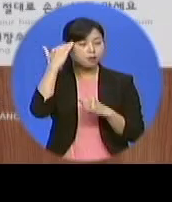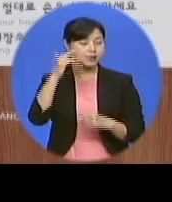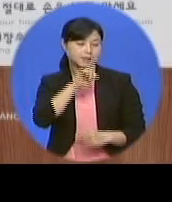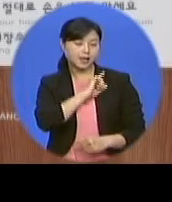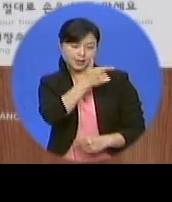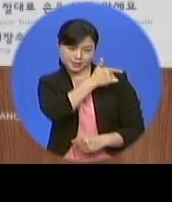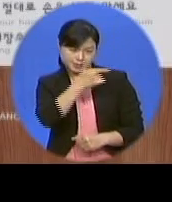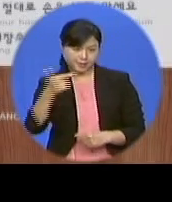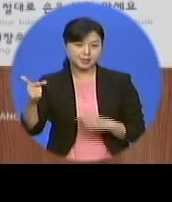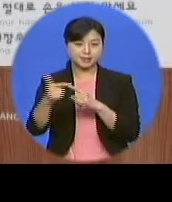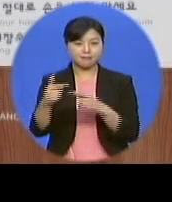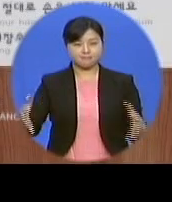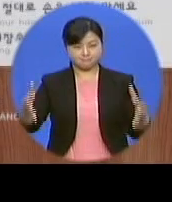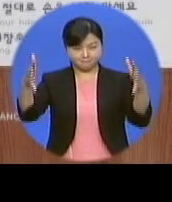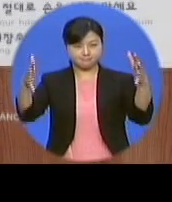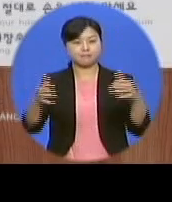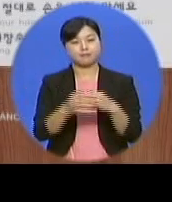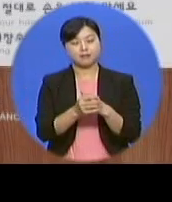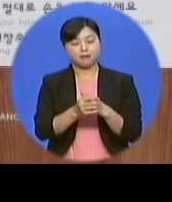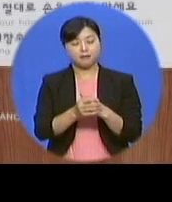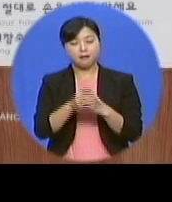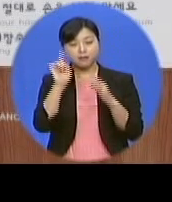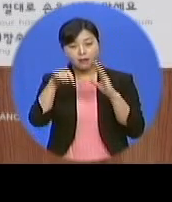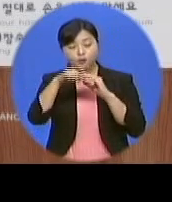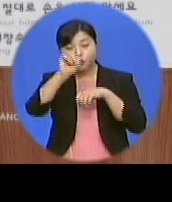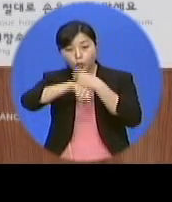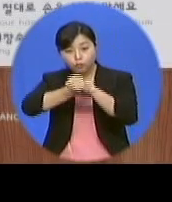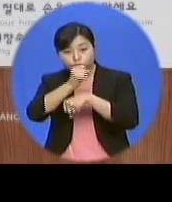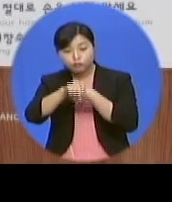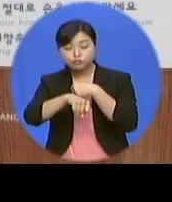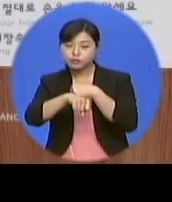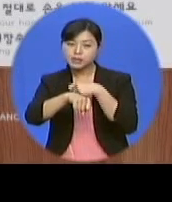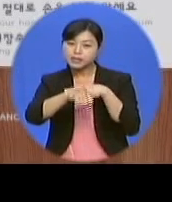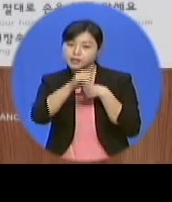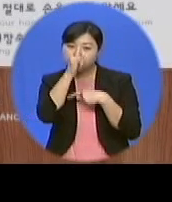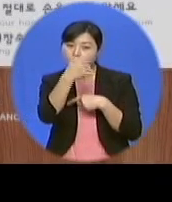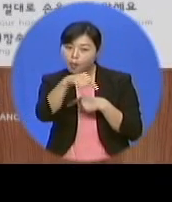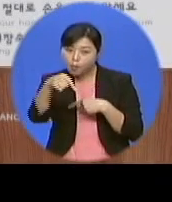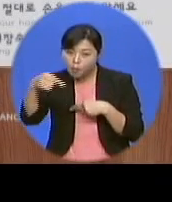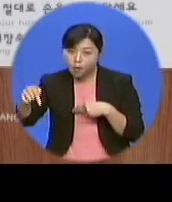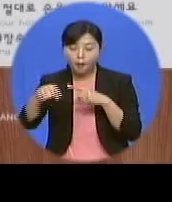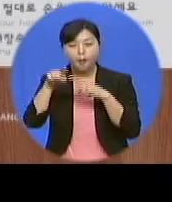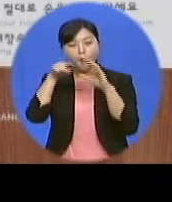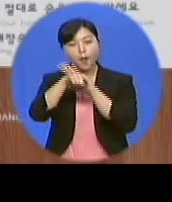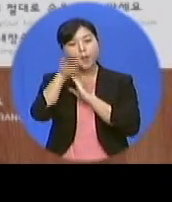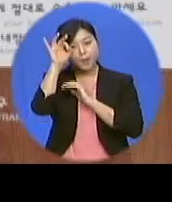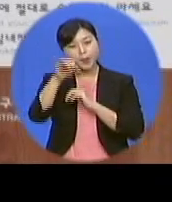규모를 가지고 있다고 합니다. 안에 도대체 어떤 동물들이 숨겨져 있는지 제가 한번 들어가 볼게요.